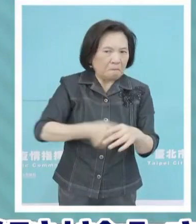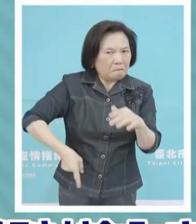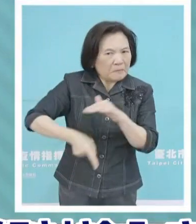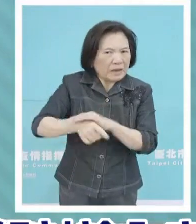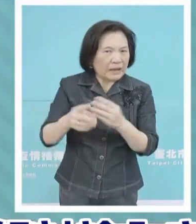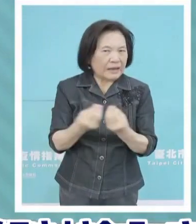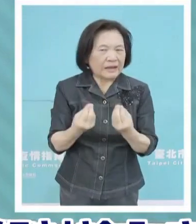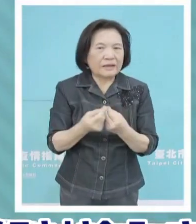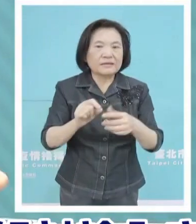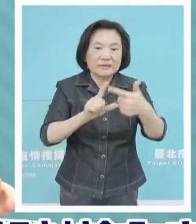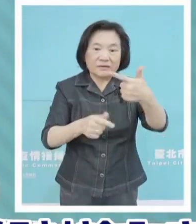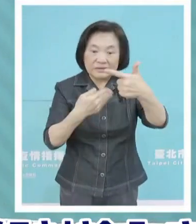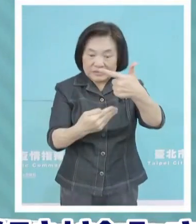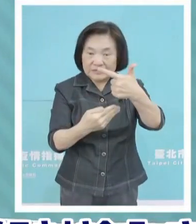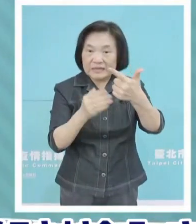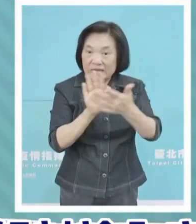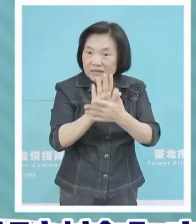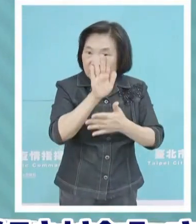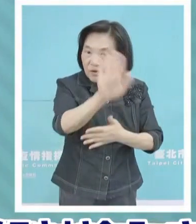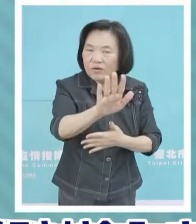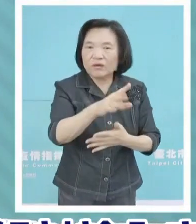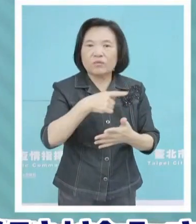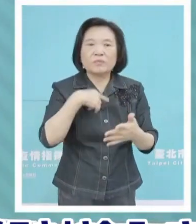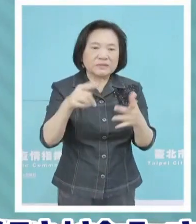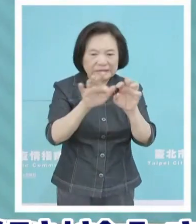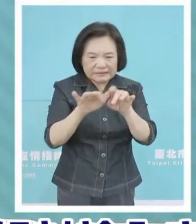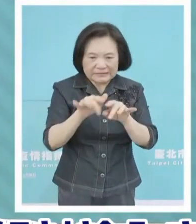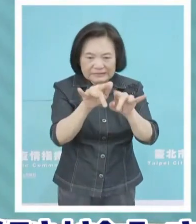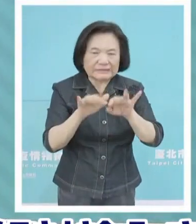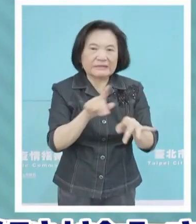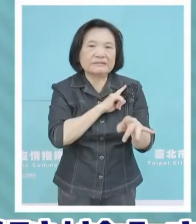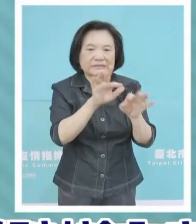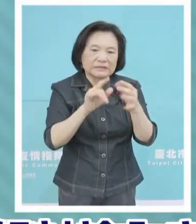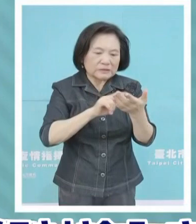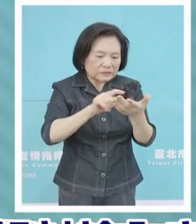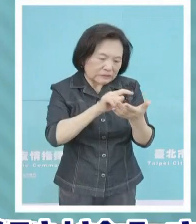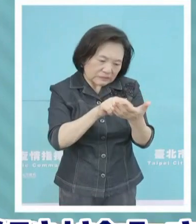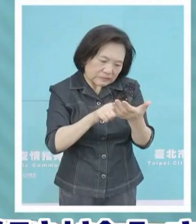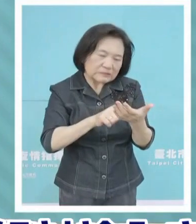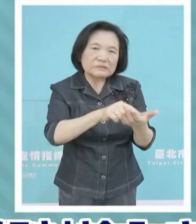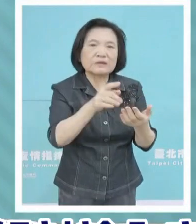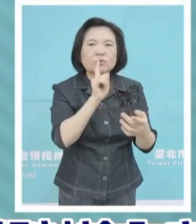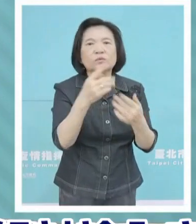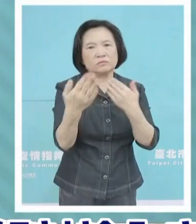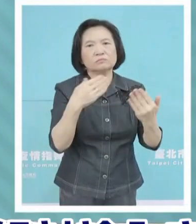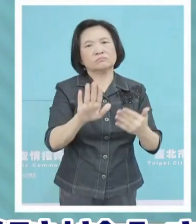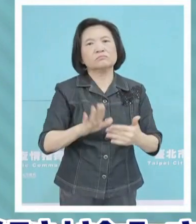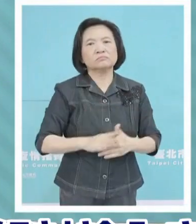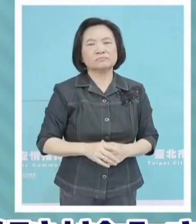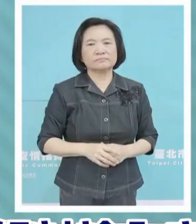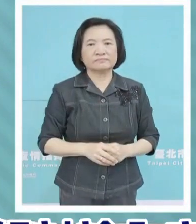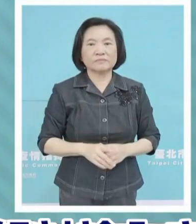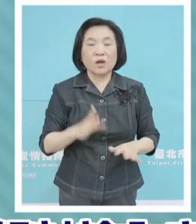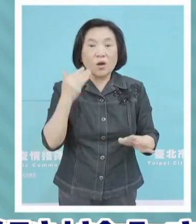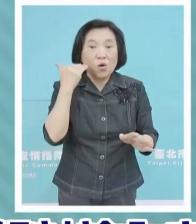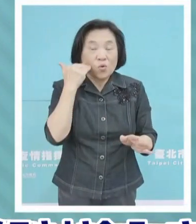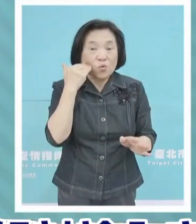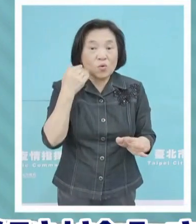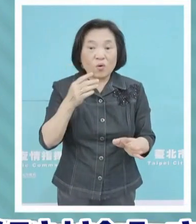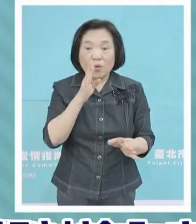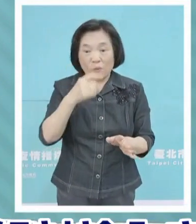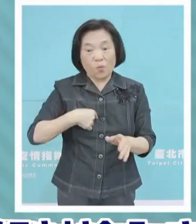们的府内的自己的讨论，讲得很清楚的就是，如果是我指示或我要求卫生